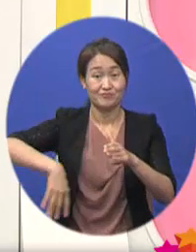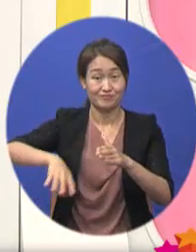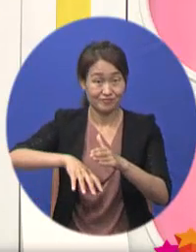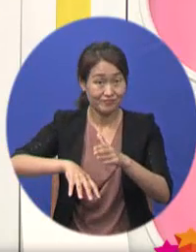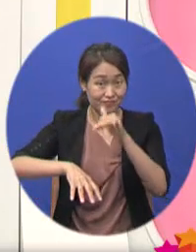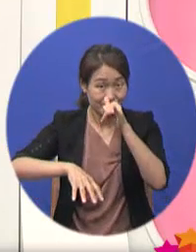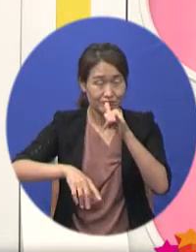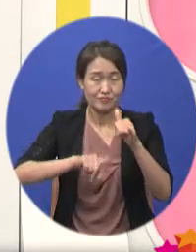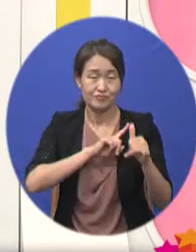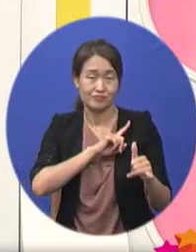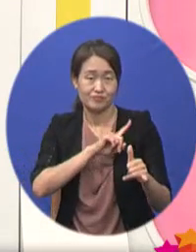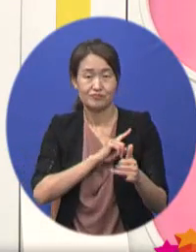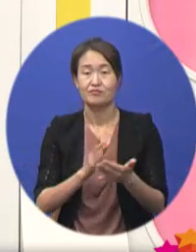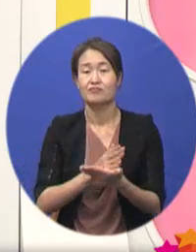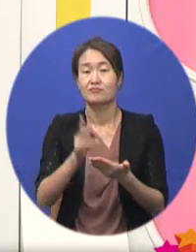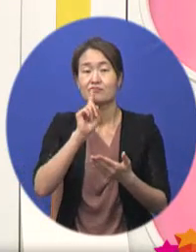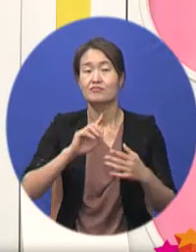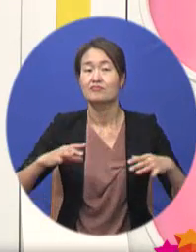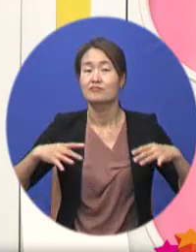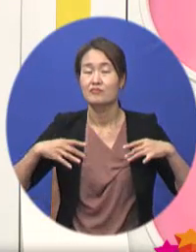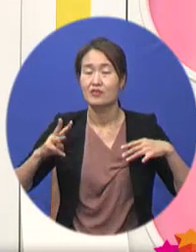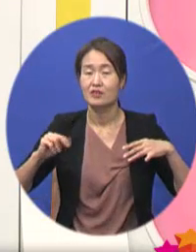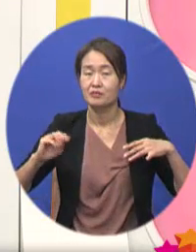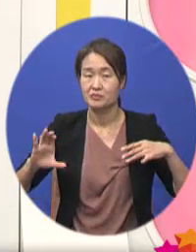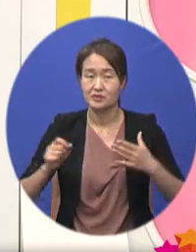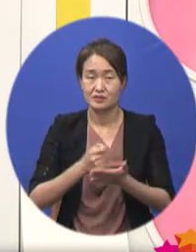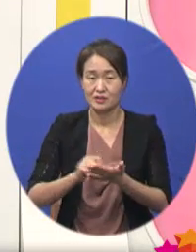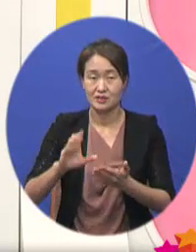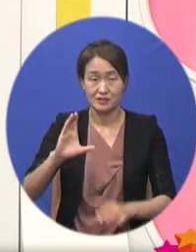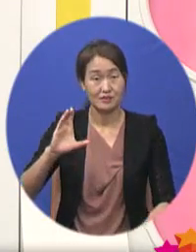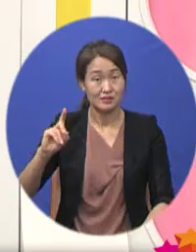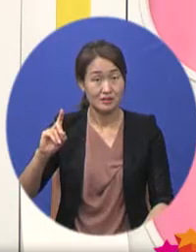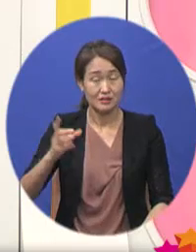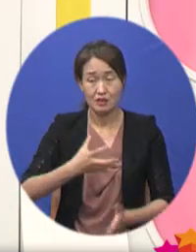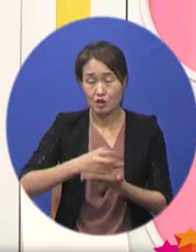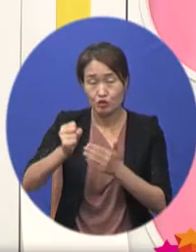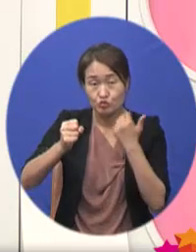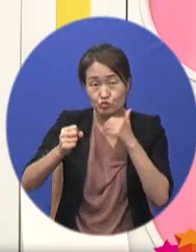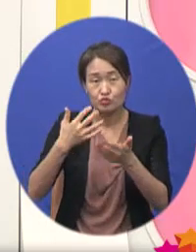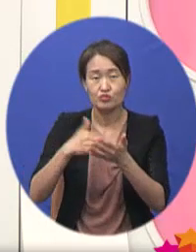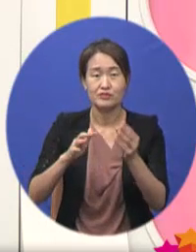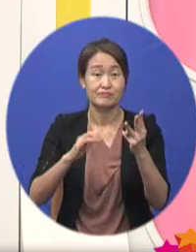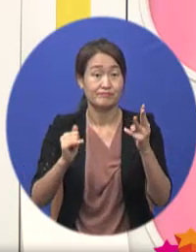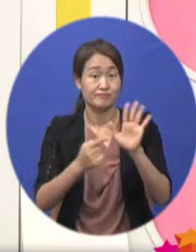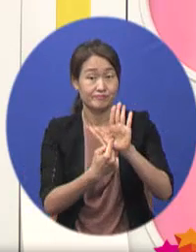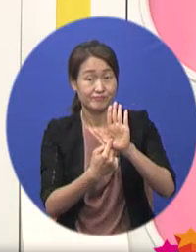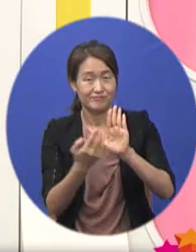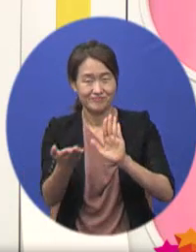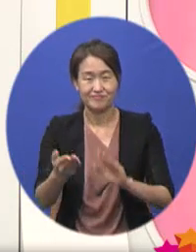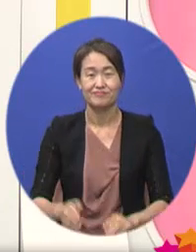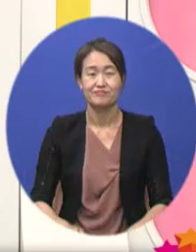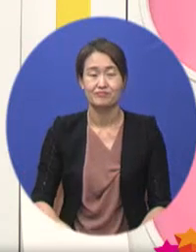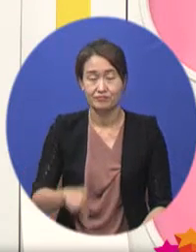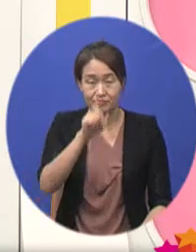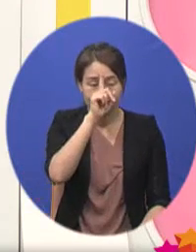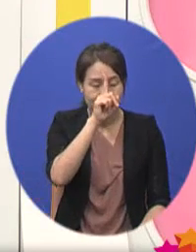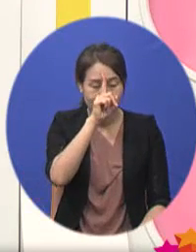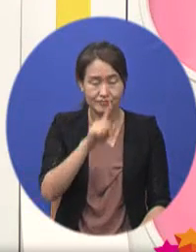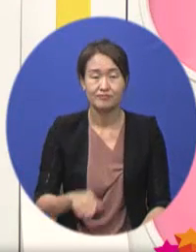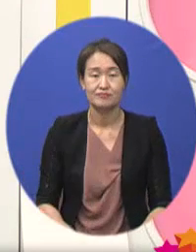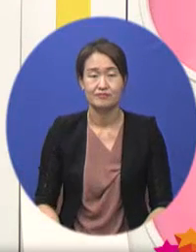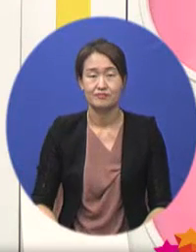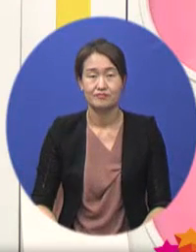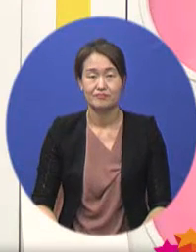했습니다. 먼저 우리 나눔 노래자랑 MC분들의 싼 CD를 받으실 세 분 먼저 발표해드릴게요.